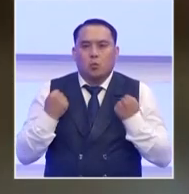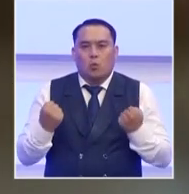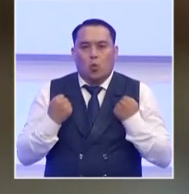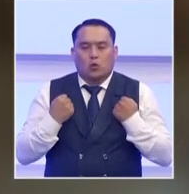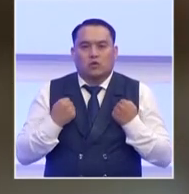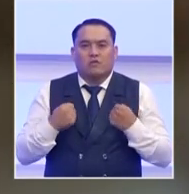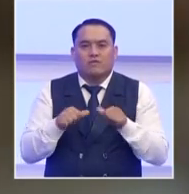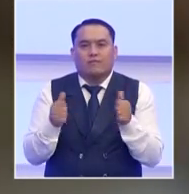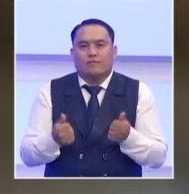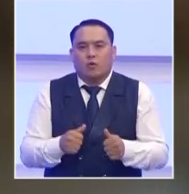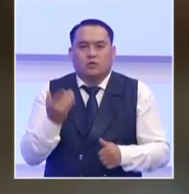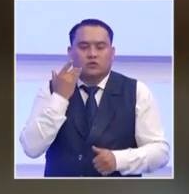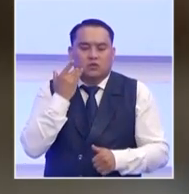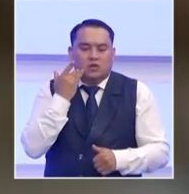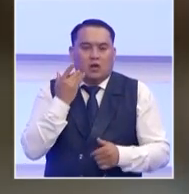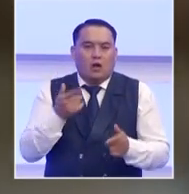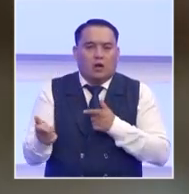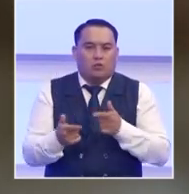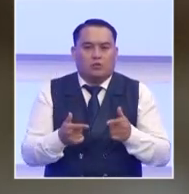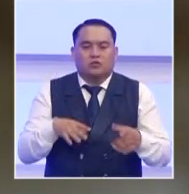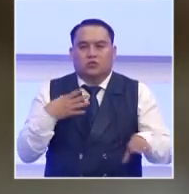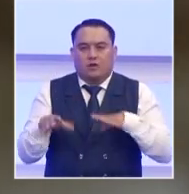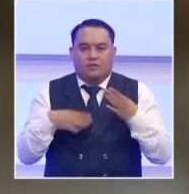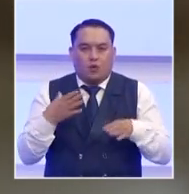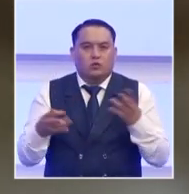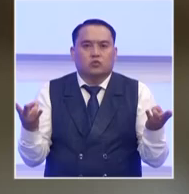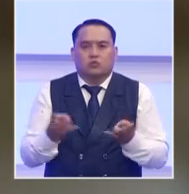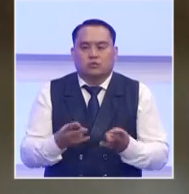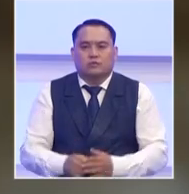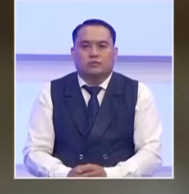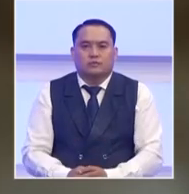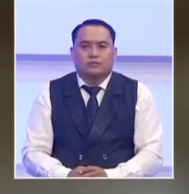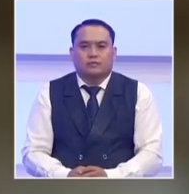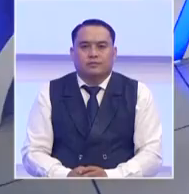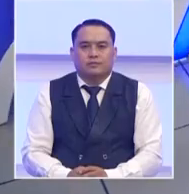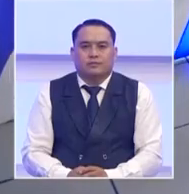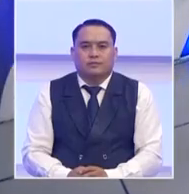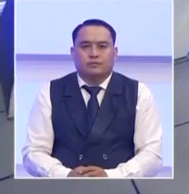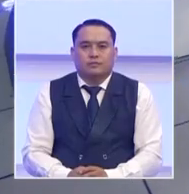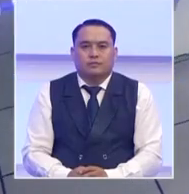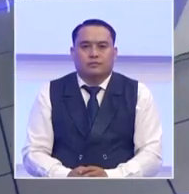бабымызды жоғалтпас үшін жаттығуларымызды дайындап жаттығып жүруіміз керек.